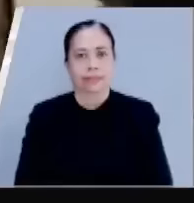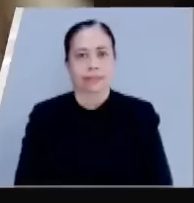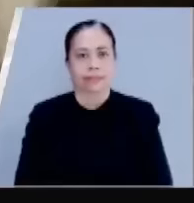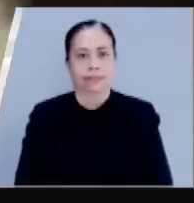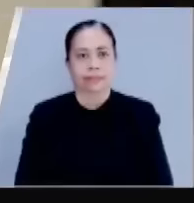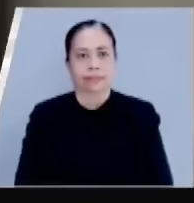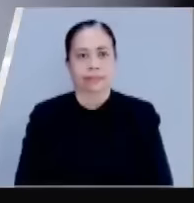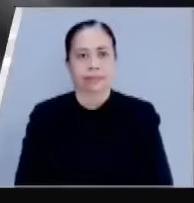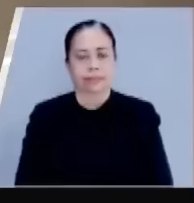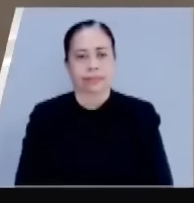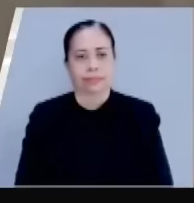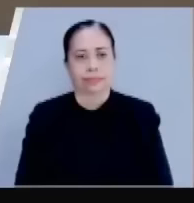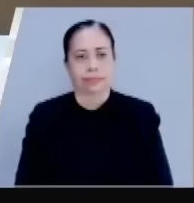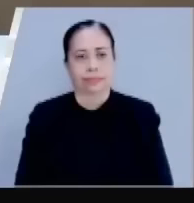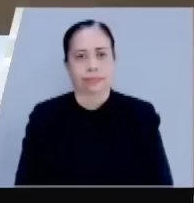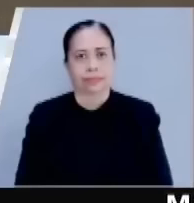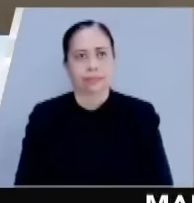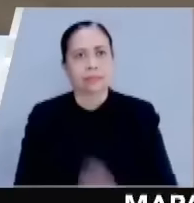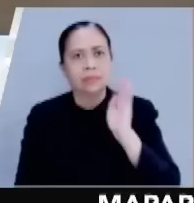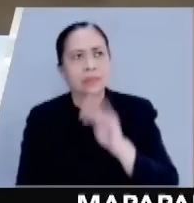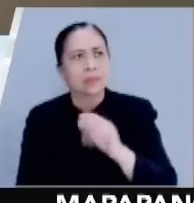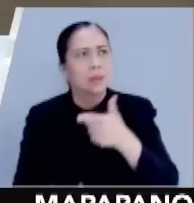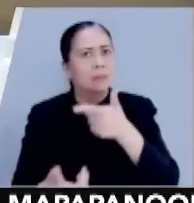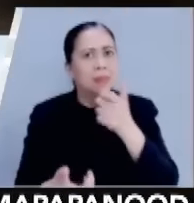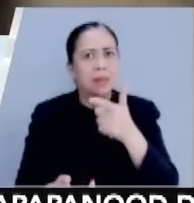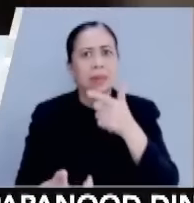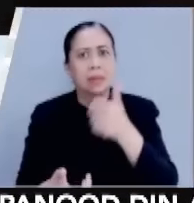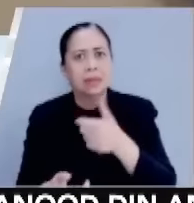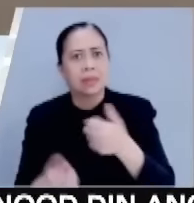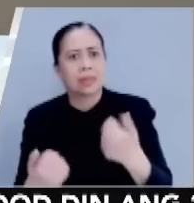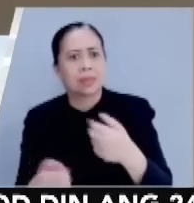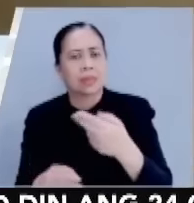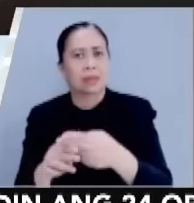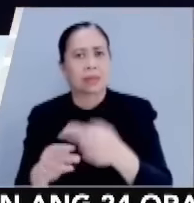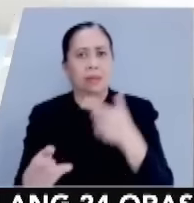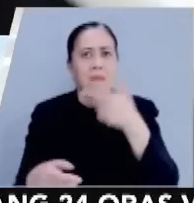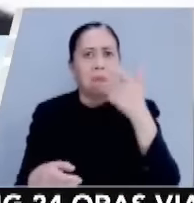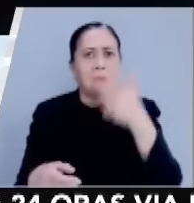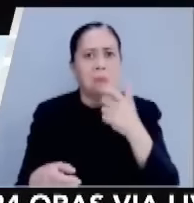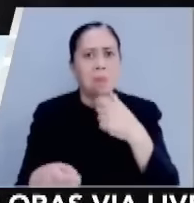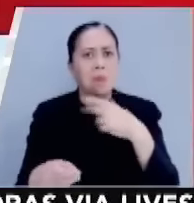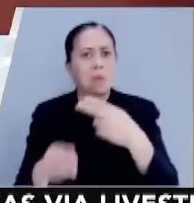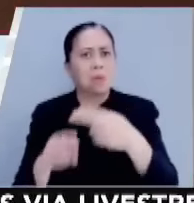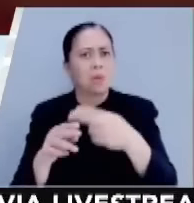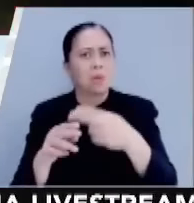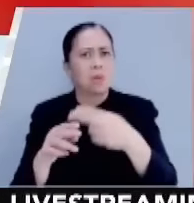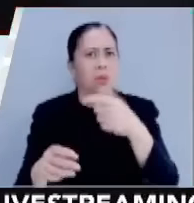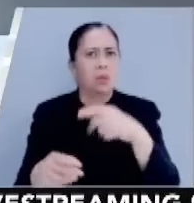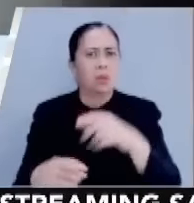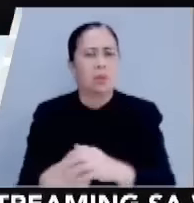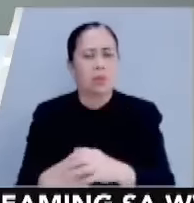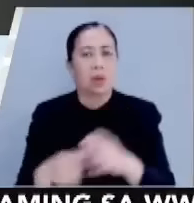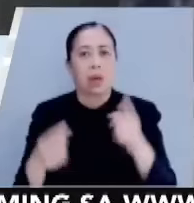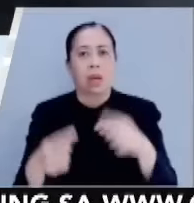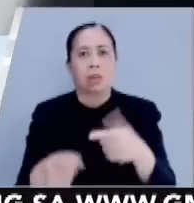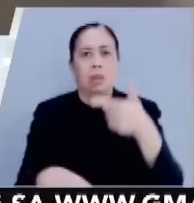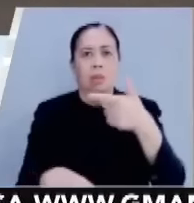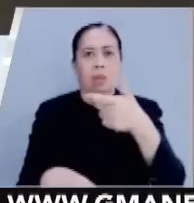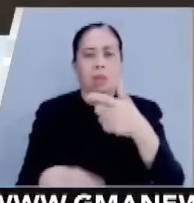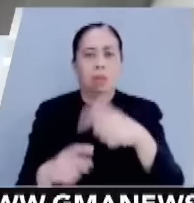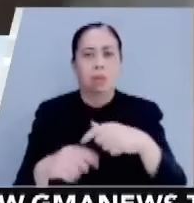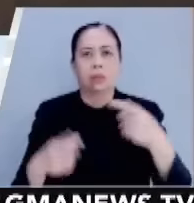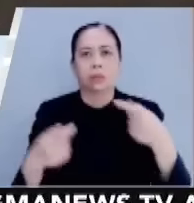Si Puraw, binaril! Binaril si Puraw! Si Puraw na baril! Si Puraw na baril! Nauwi sa pamamaril ang pagtatalo na